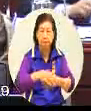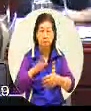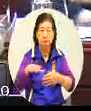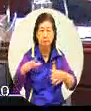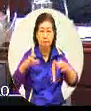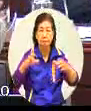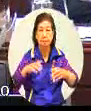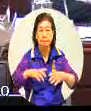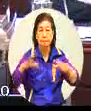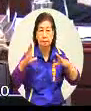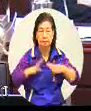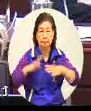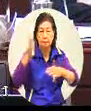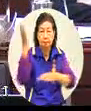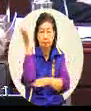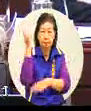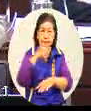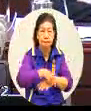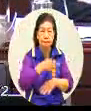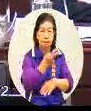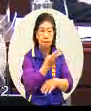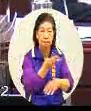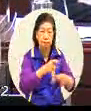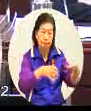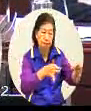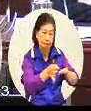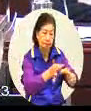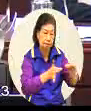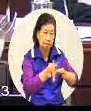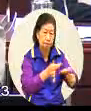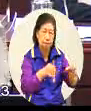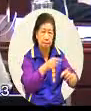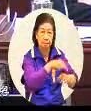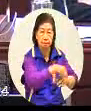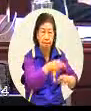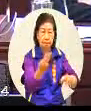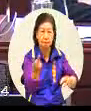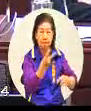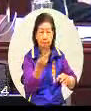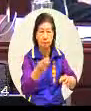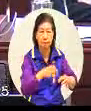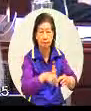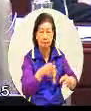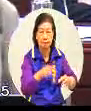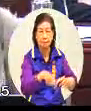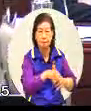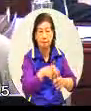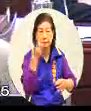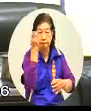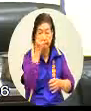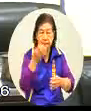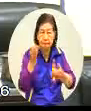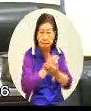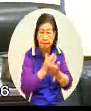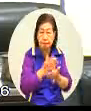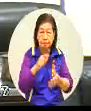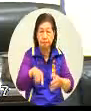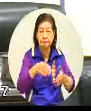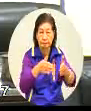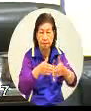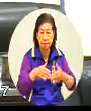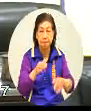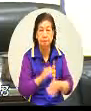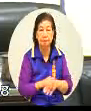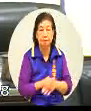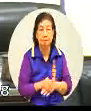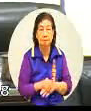处可以在这个过程严格去调查，我绝不包庇，谢谢。 我是感觉